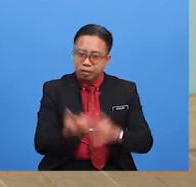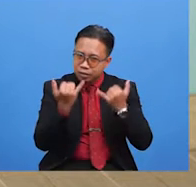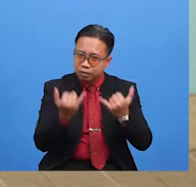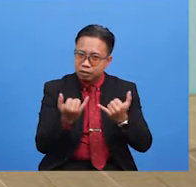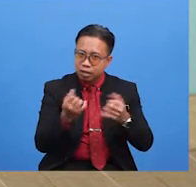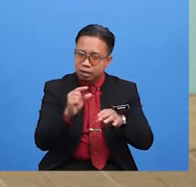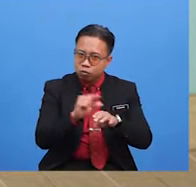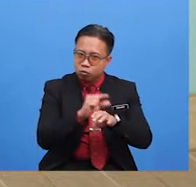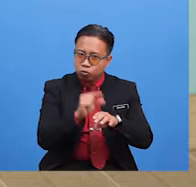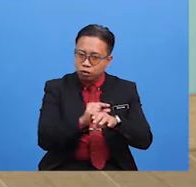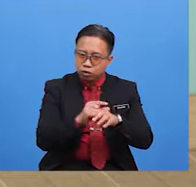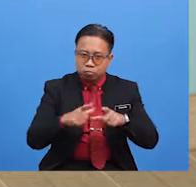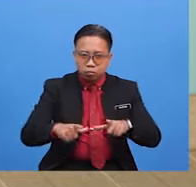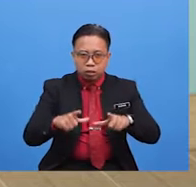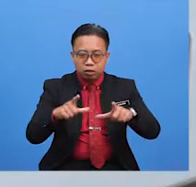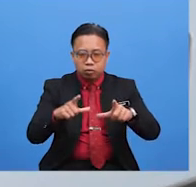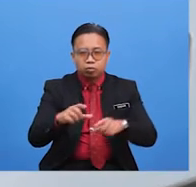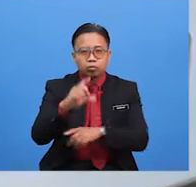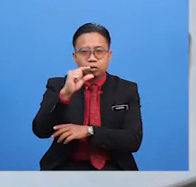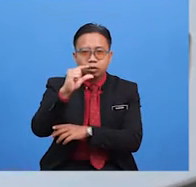lidi dan gabus.